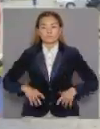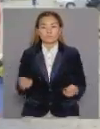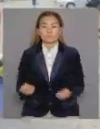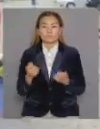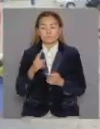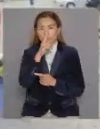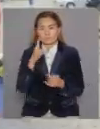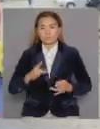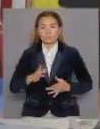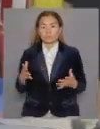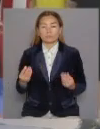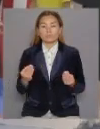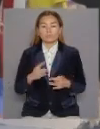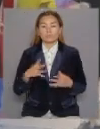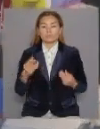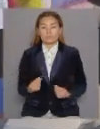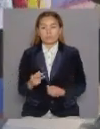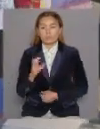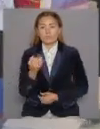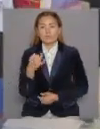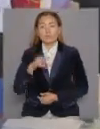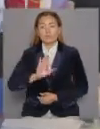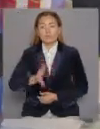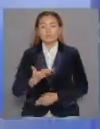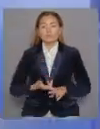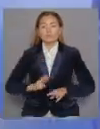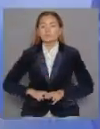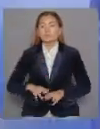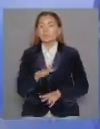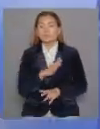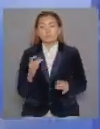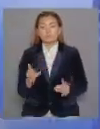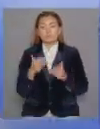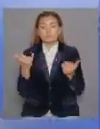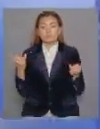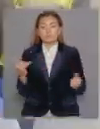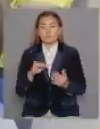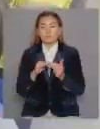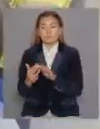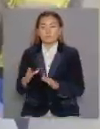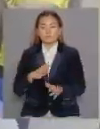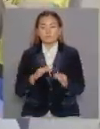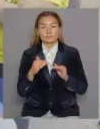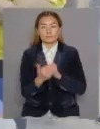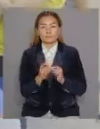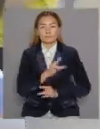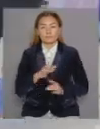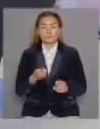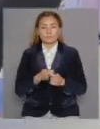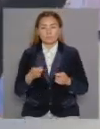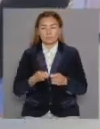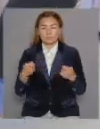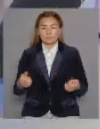с особым размахом священный праздник Курбанайт. В честь этого была воздвигнута большая юрта, где был накрыт праздничный